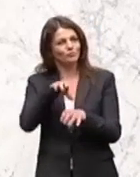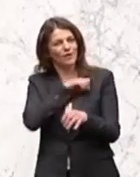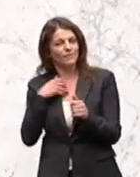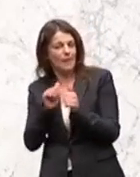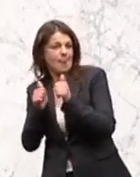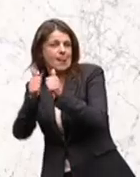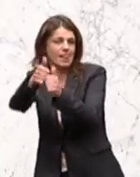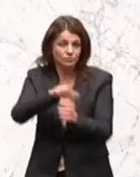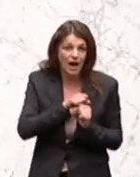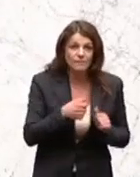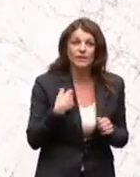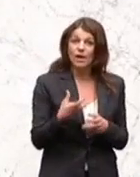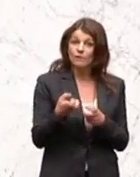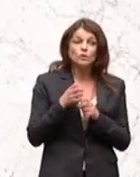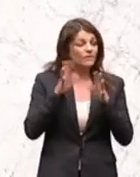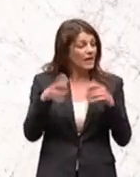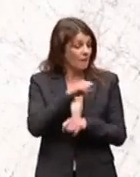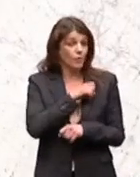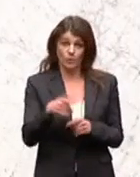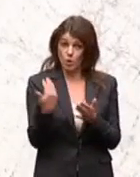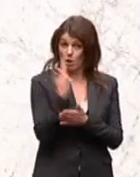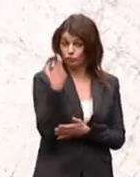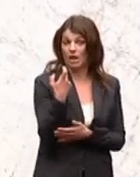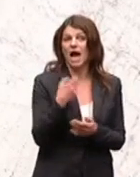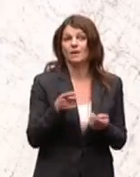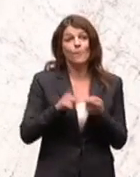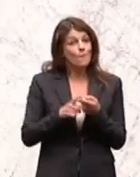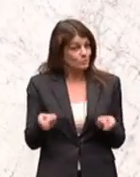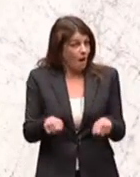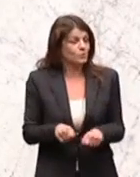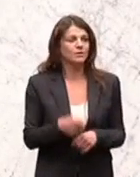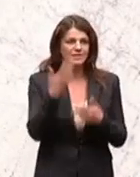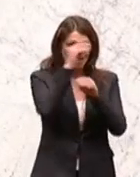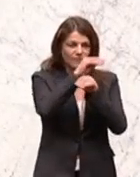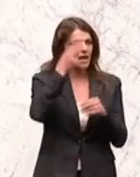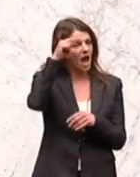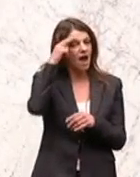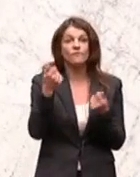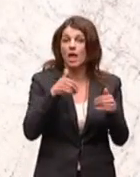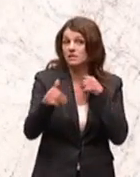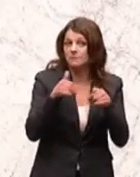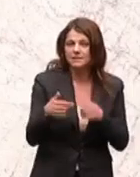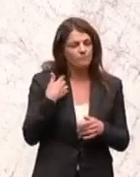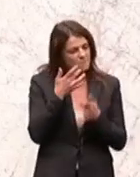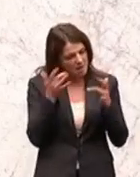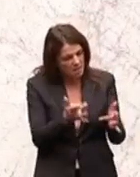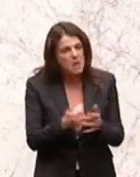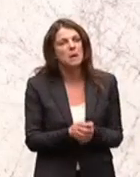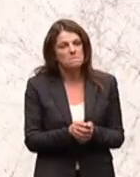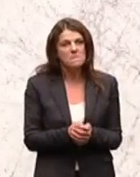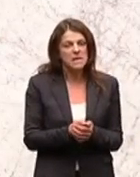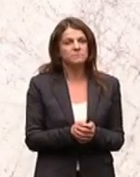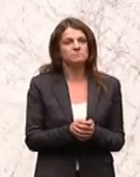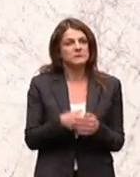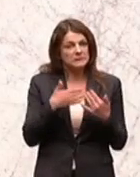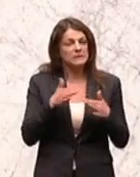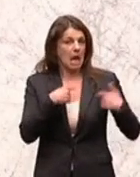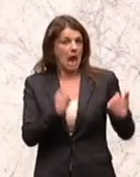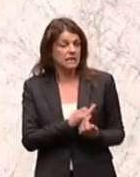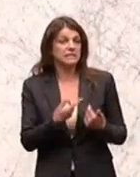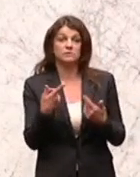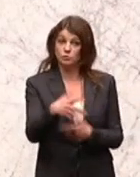Ankurbelung der Wirtschaft, auf Daten und Analysen. Und das ist es, was wir brauchen. Mehr Daten, Analysen,